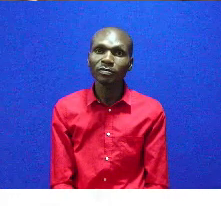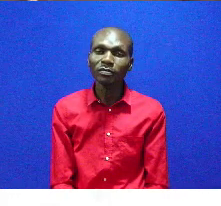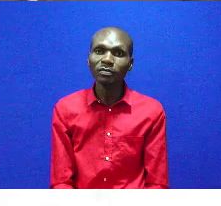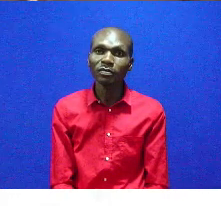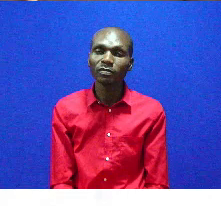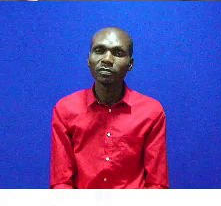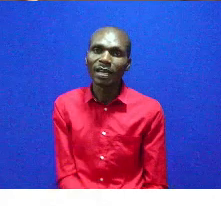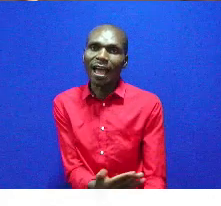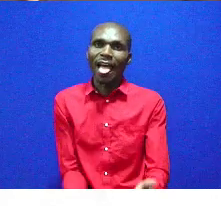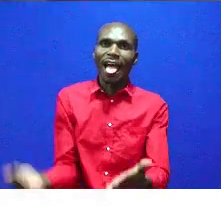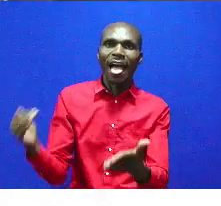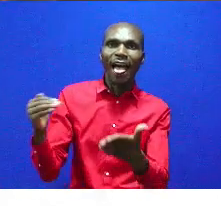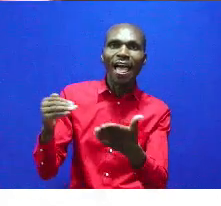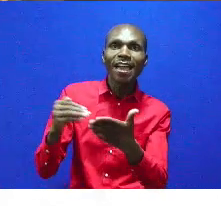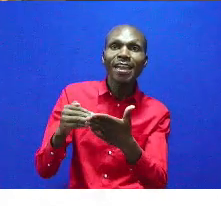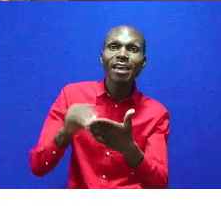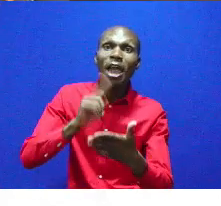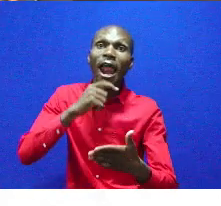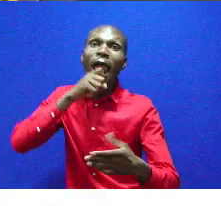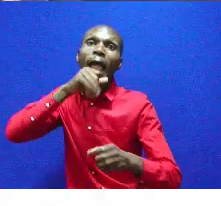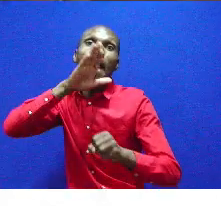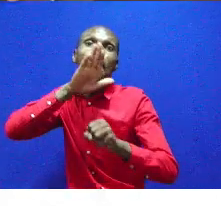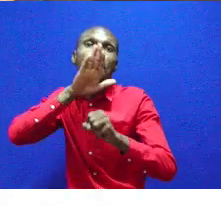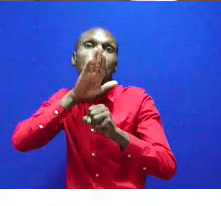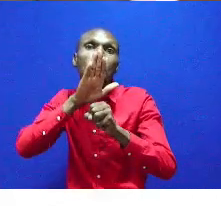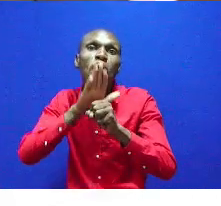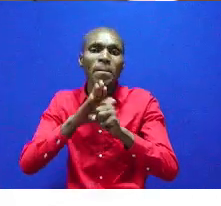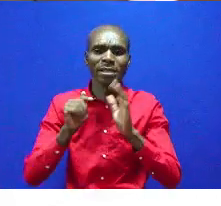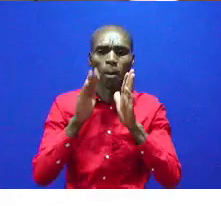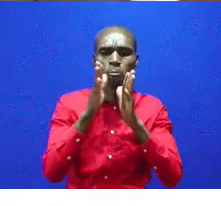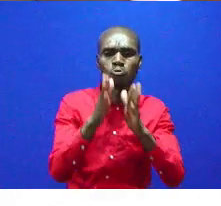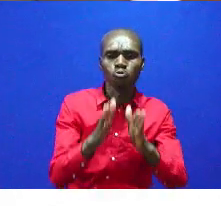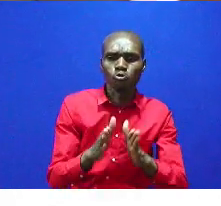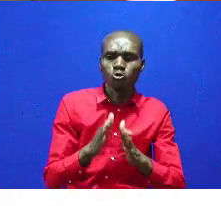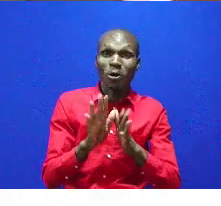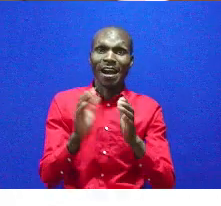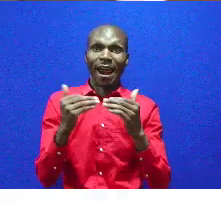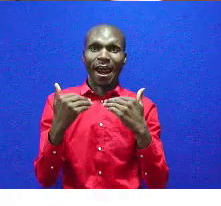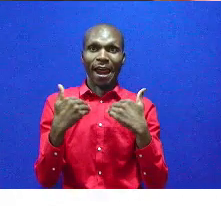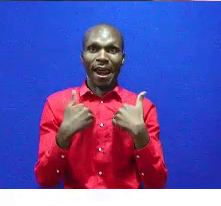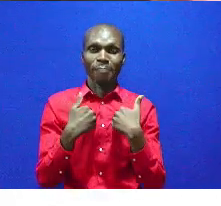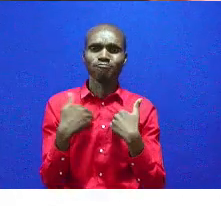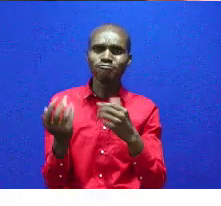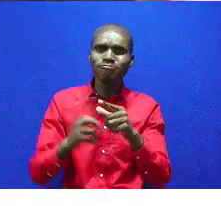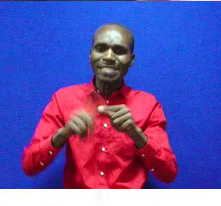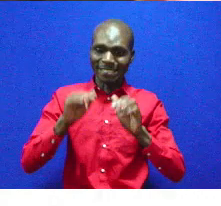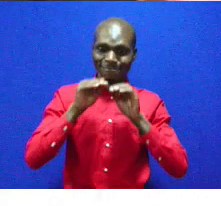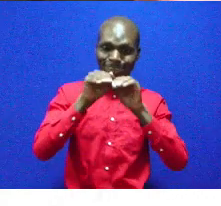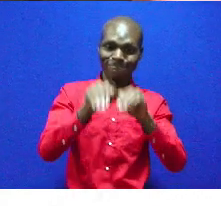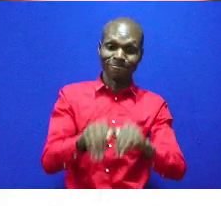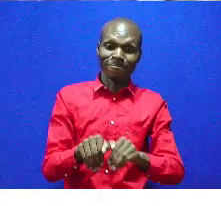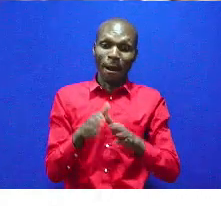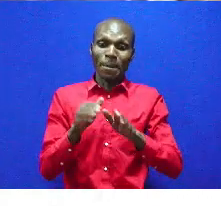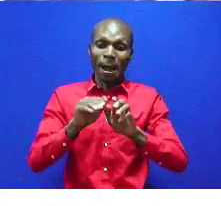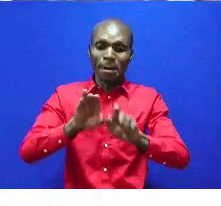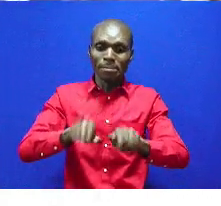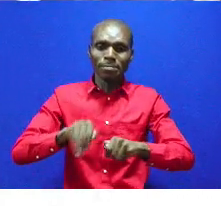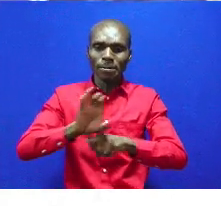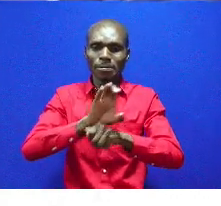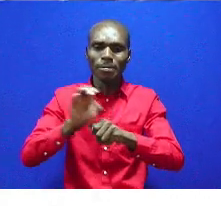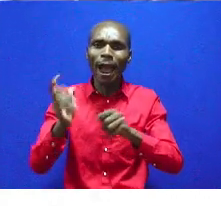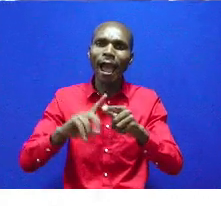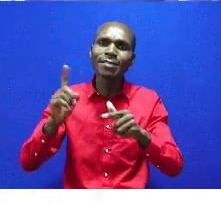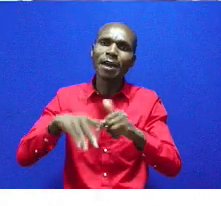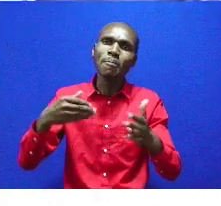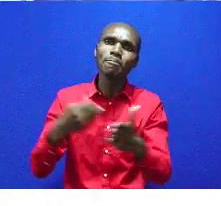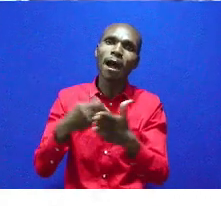Ni go by go abaliera eira igoro yemero byo babekire elyo kwene kyabuna abali mibeka wango chakonyora bale engelia ya